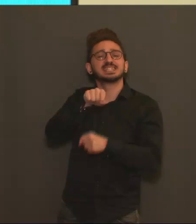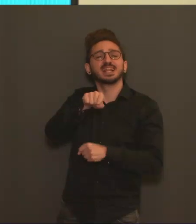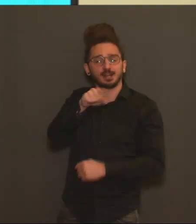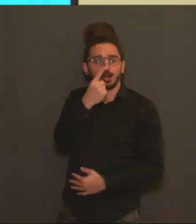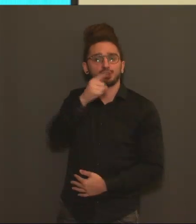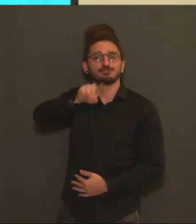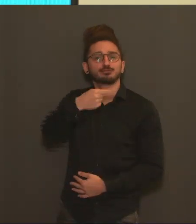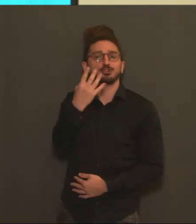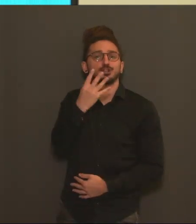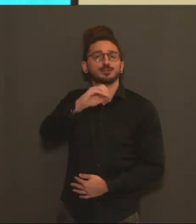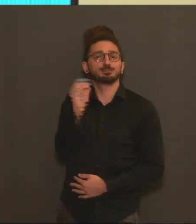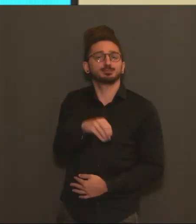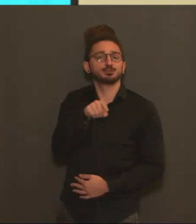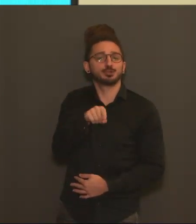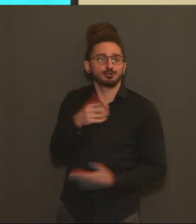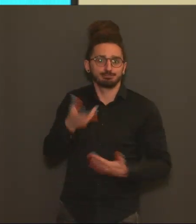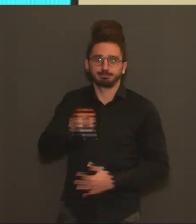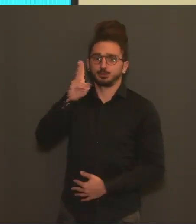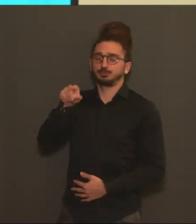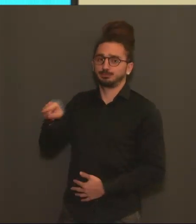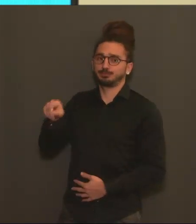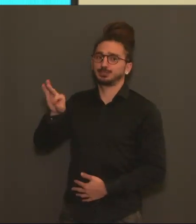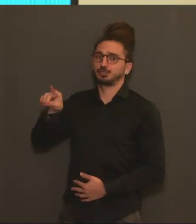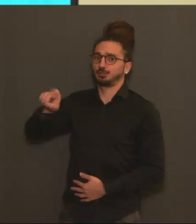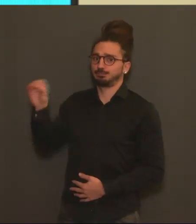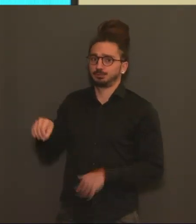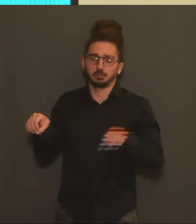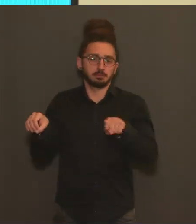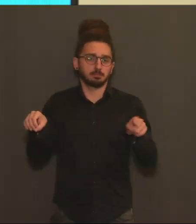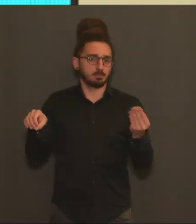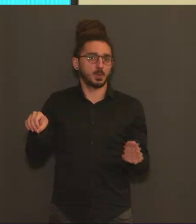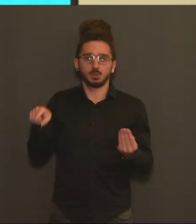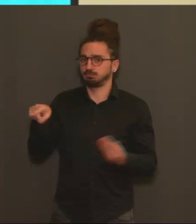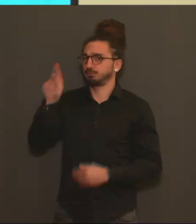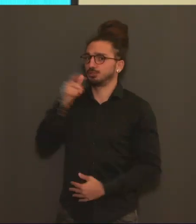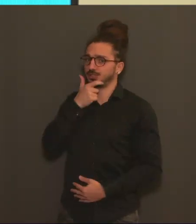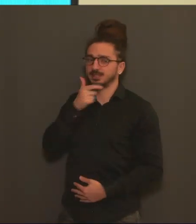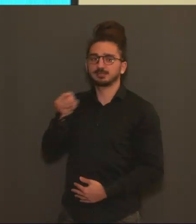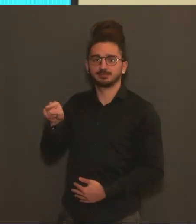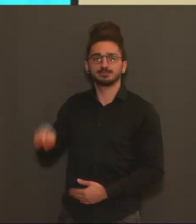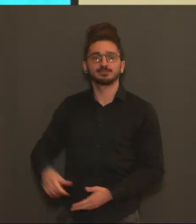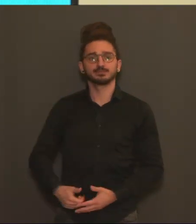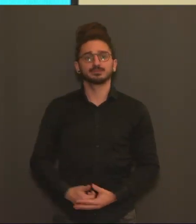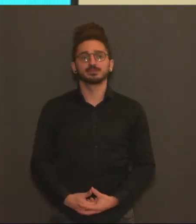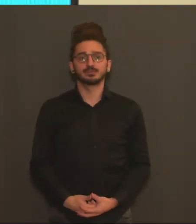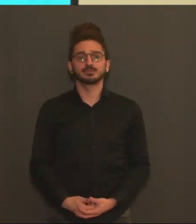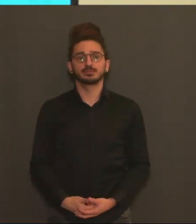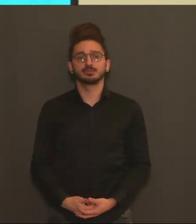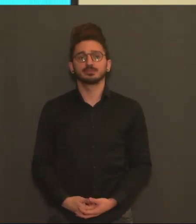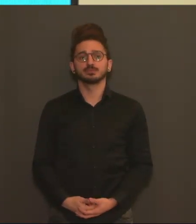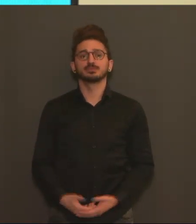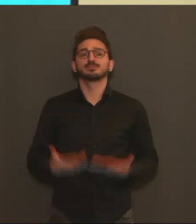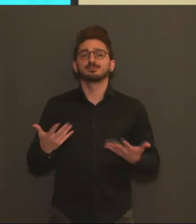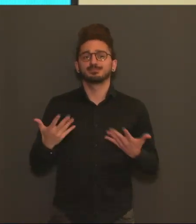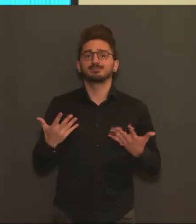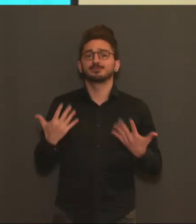L'évolution récente nous montre donc que nous avons, pour l'instant, évité cette 3e vague. La